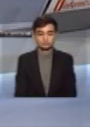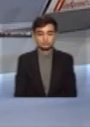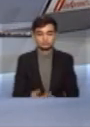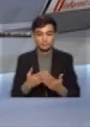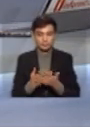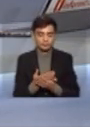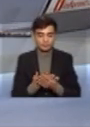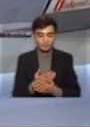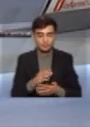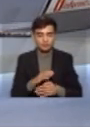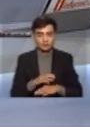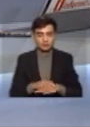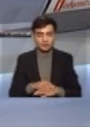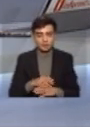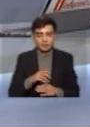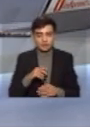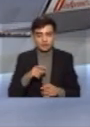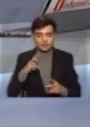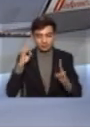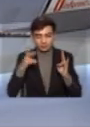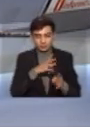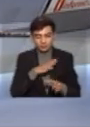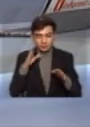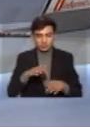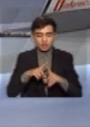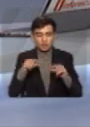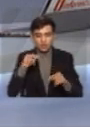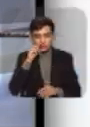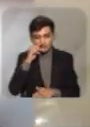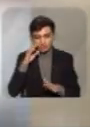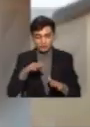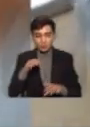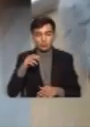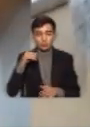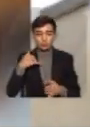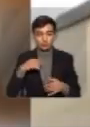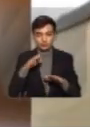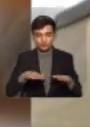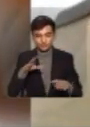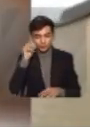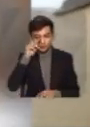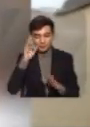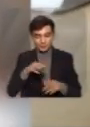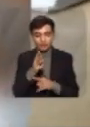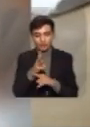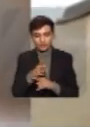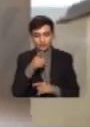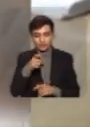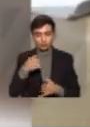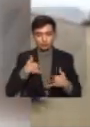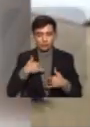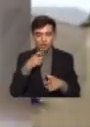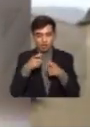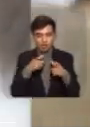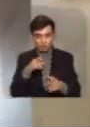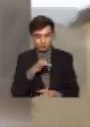В эфире «Информбюро». Скандал разразился в одной из школ Шымкента. Ученики сняли на видео, как педагог кричит на детей. Но